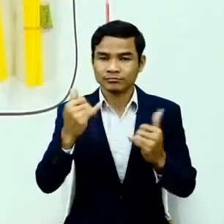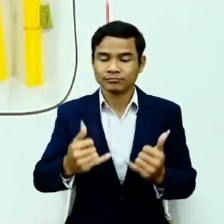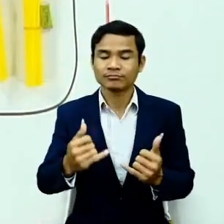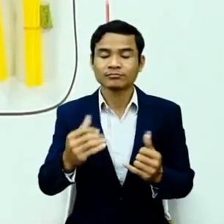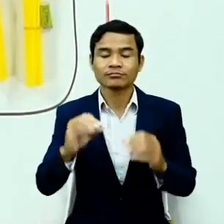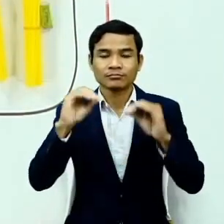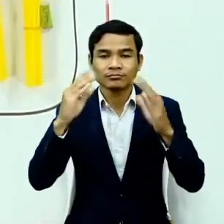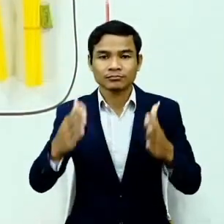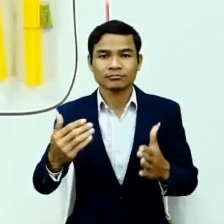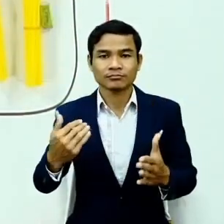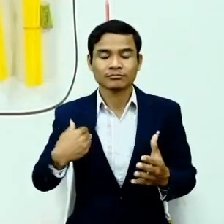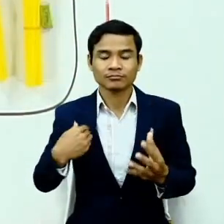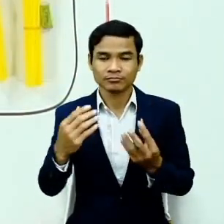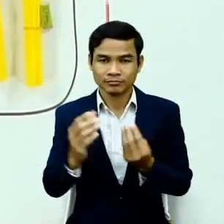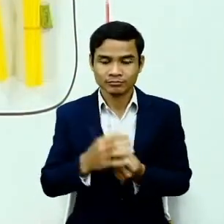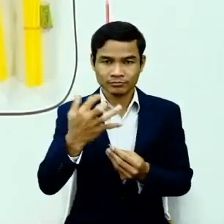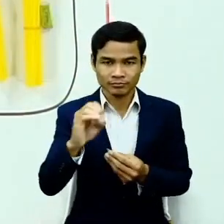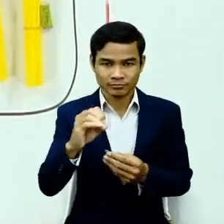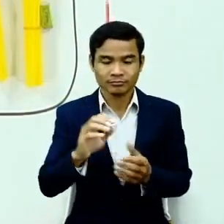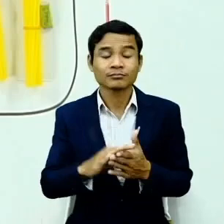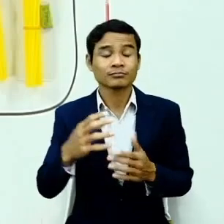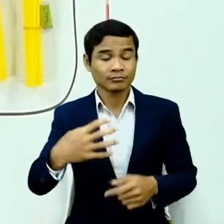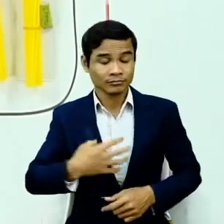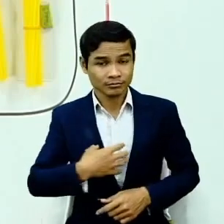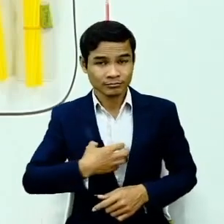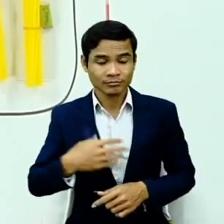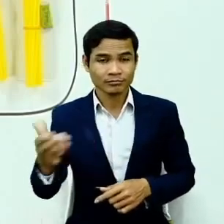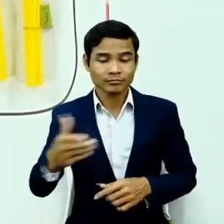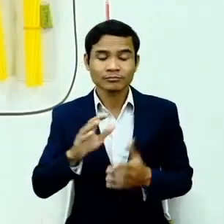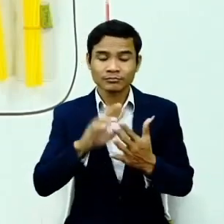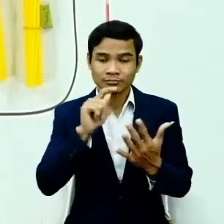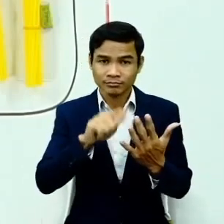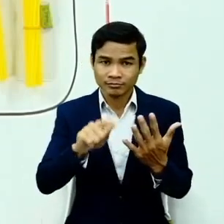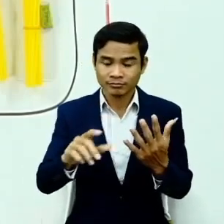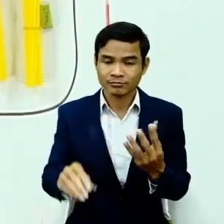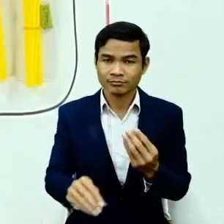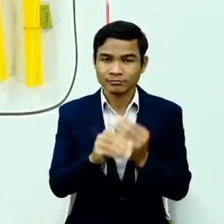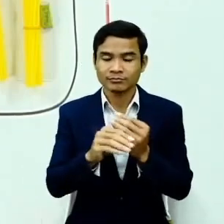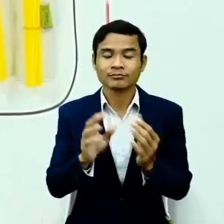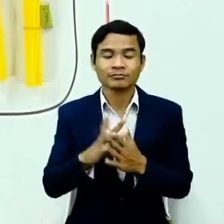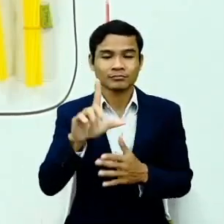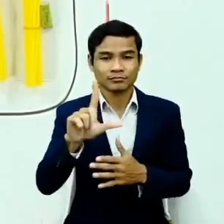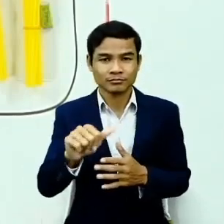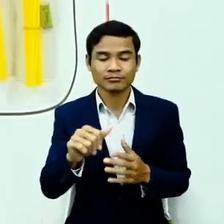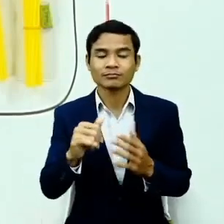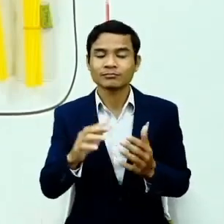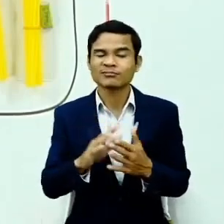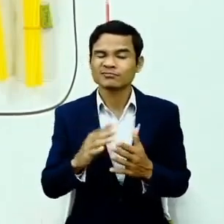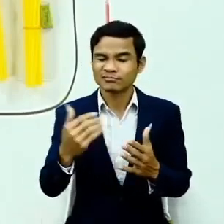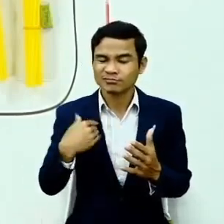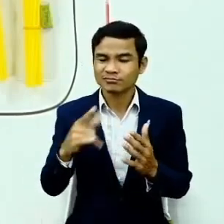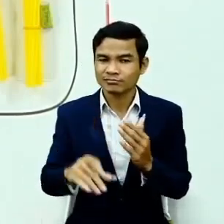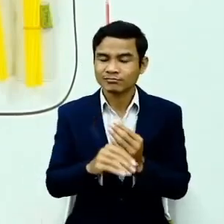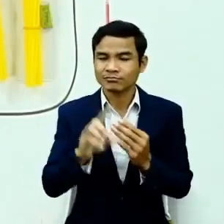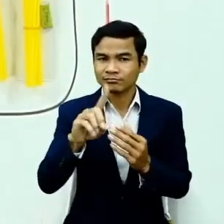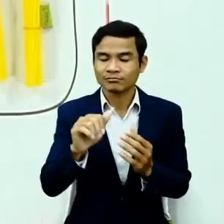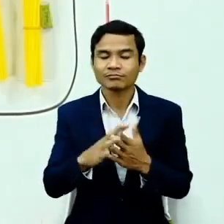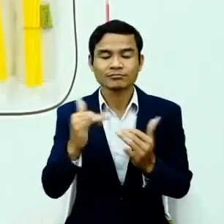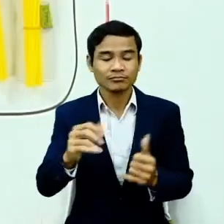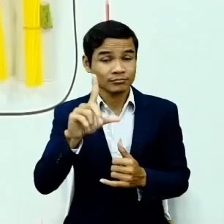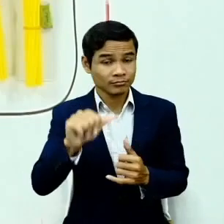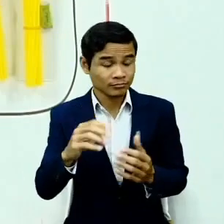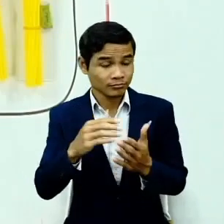nốn chất sập đây này cứ chẳng bàn chà mấy cái dưỡng bằng thái bàn mà rời lấy này cứ dưỡng mùi rối chà một đọ xàm sập chánh cái cứ